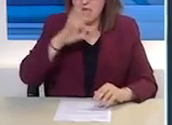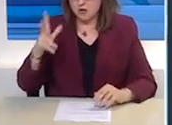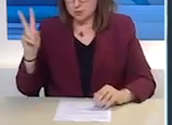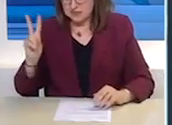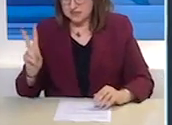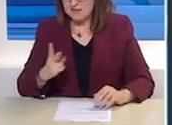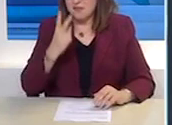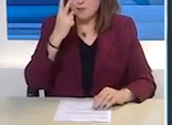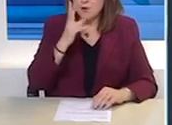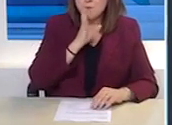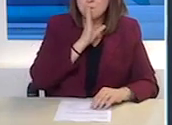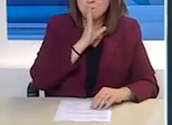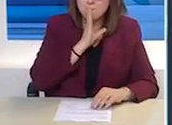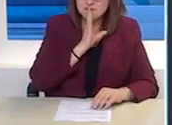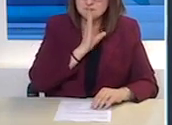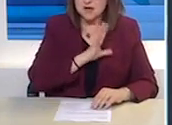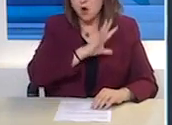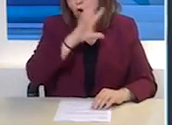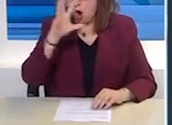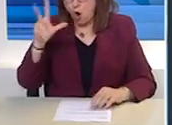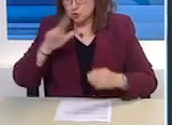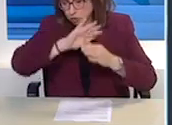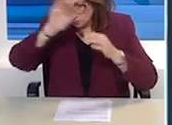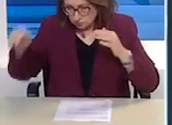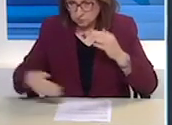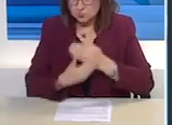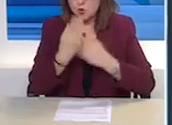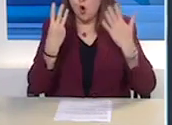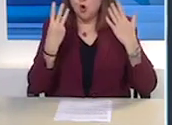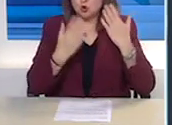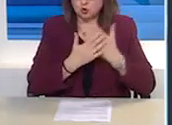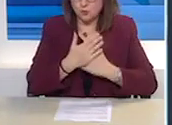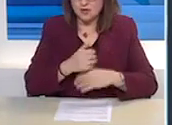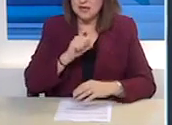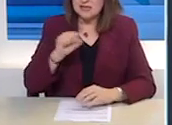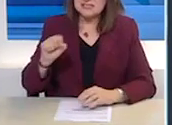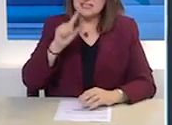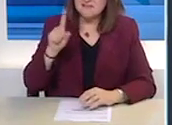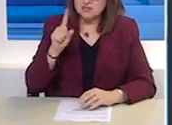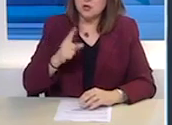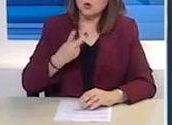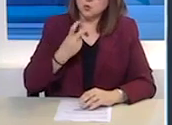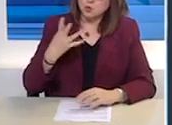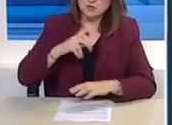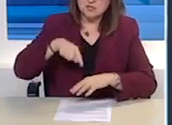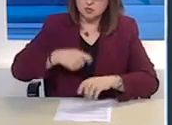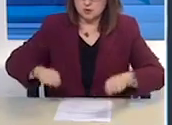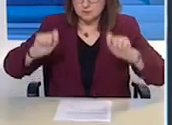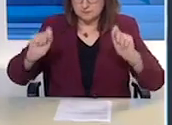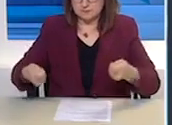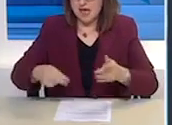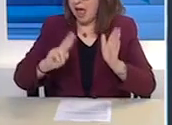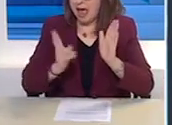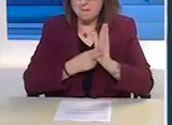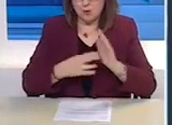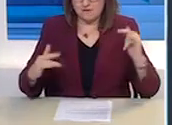από τις 2 το μεσημέρι ως τις 8 το πρωί της επομένης και το Σαββατοκύριακο καθόλου το 24ωρο θα παραμένει κλειστή.